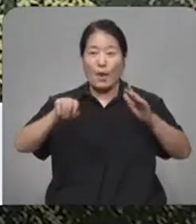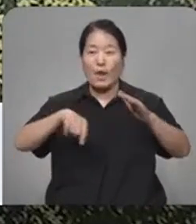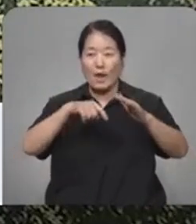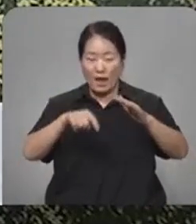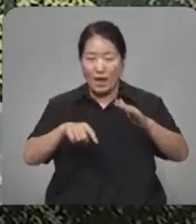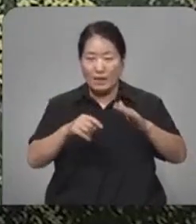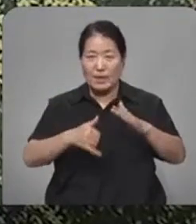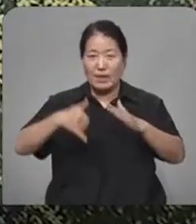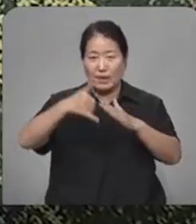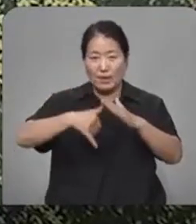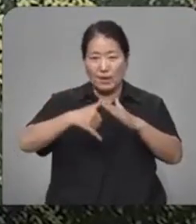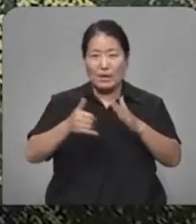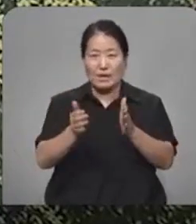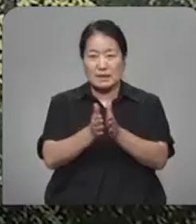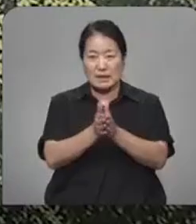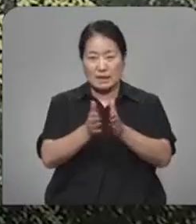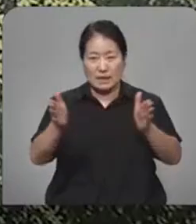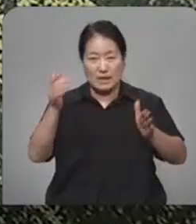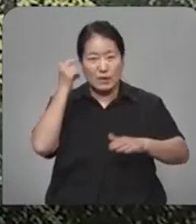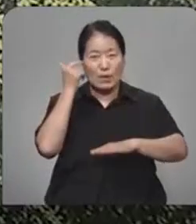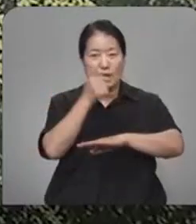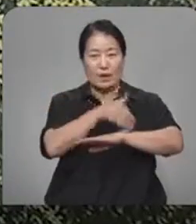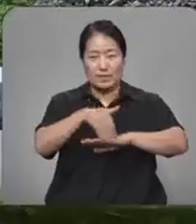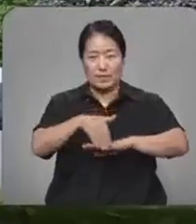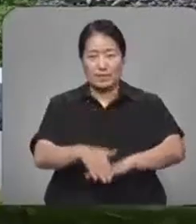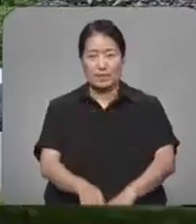방침입니다. 정창환 기자입니다.